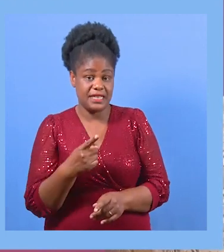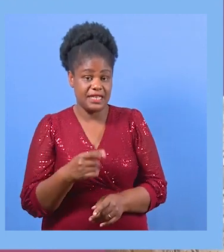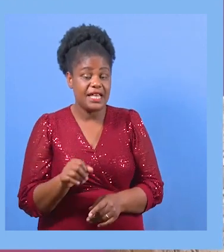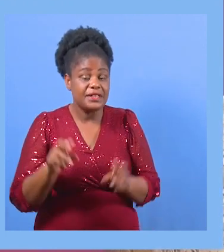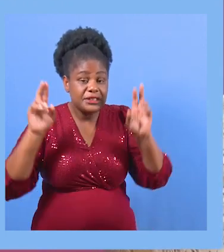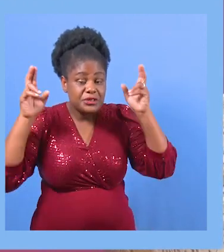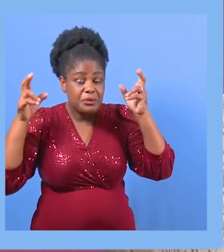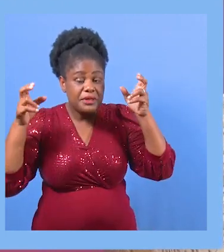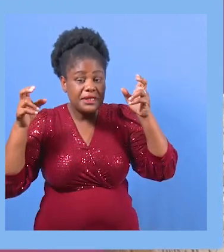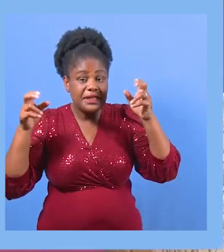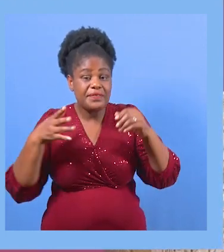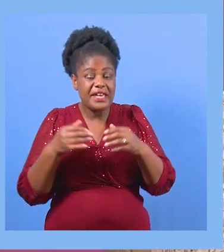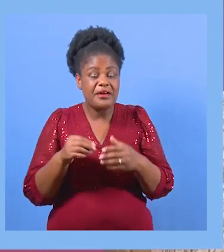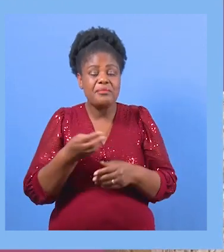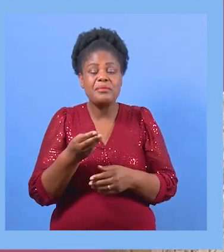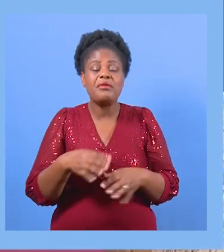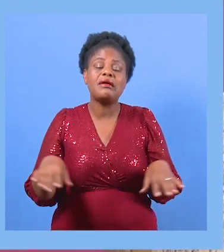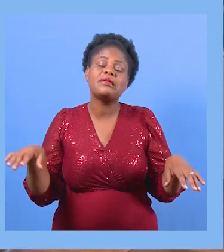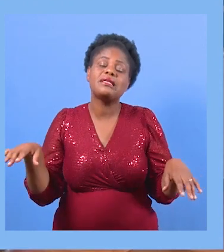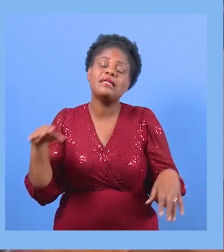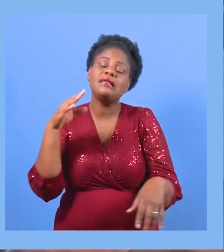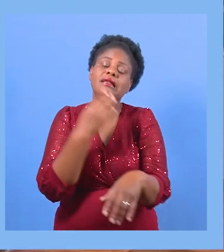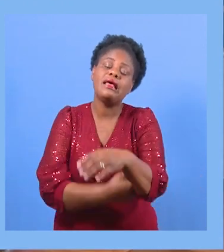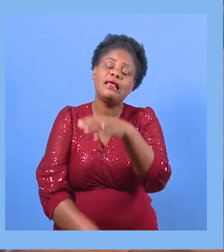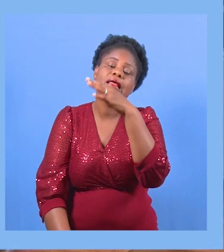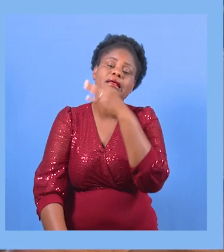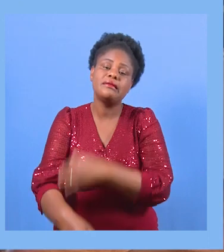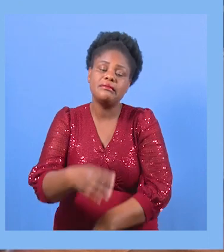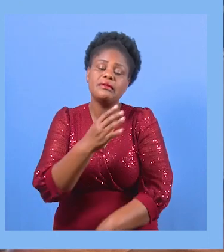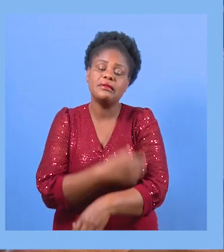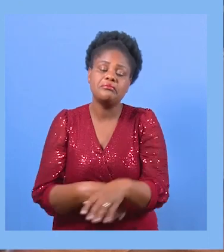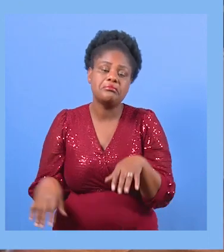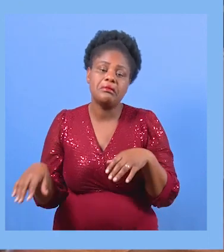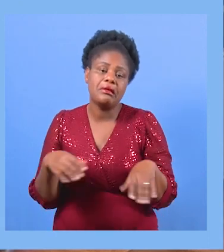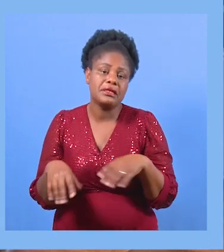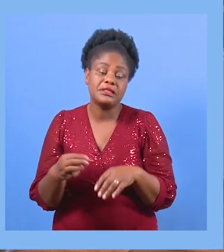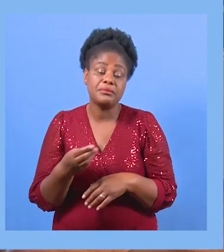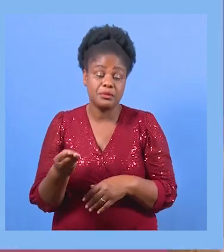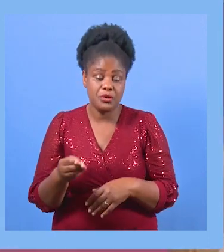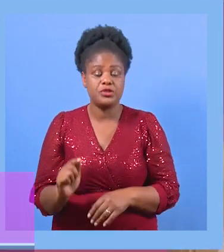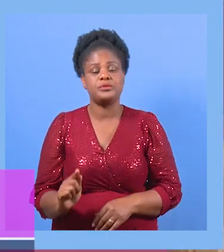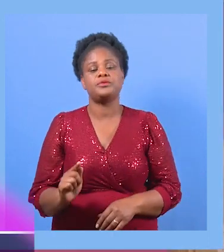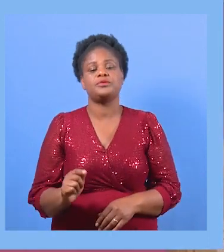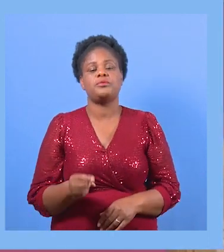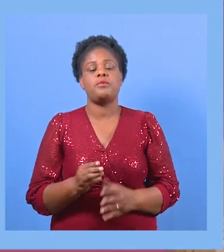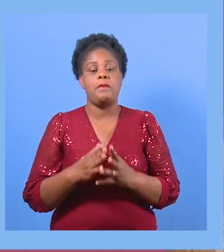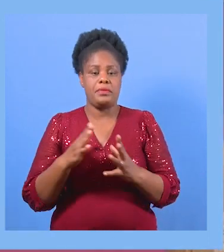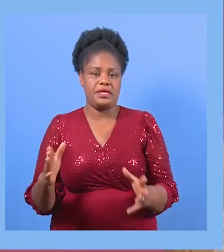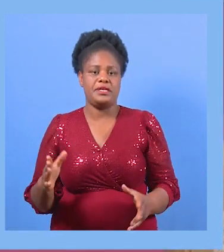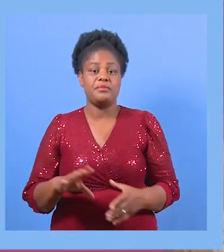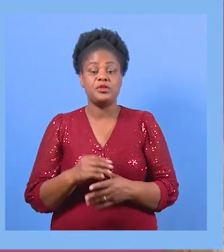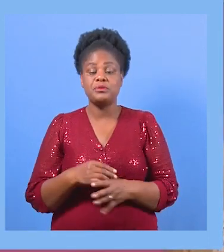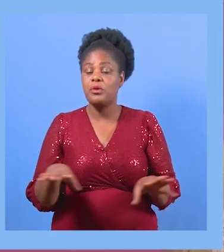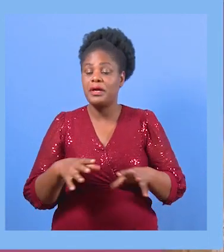nhau yatinetsa yeusimbe nehakirotsi dzatamboreva dziya ndodzanyanyotiendesa pamberi. Asi ndichida kuwedzera